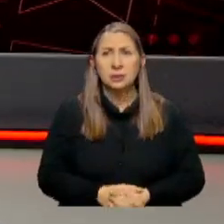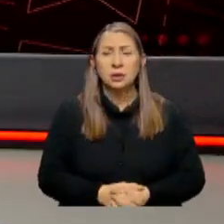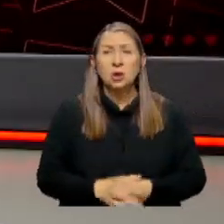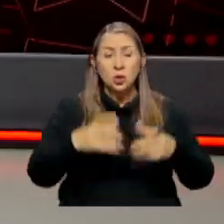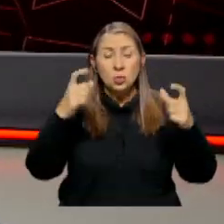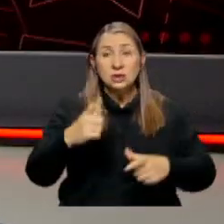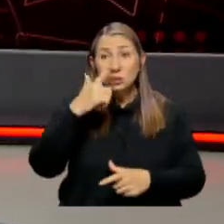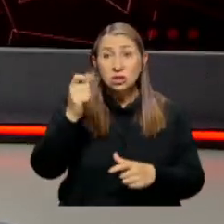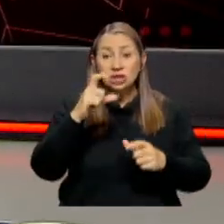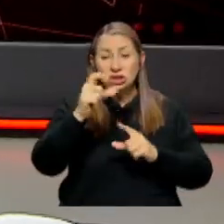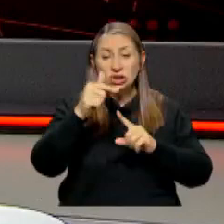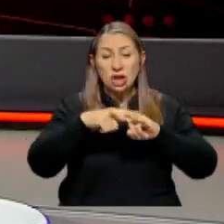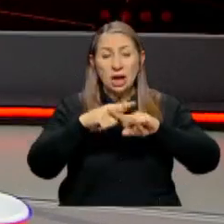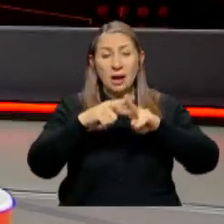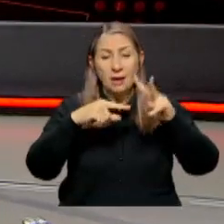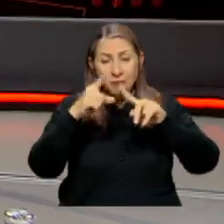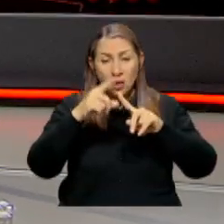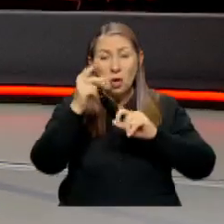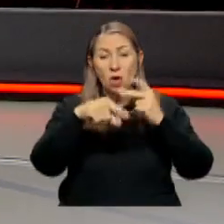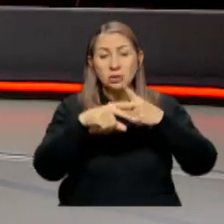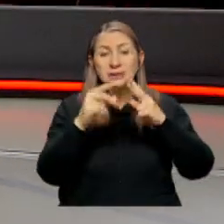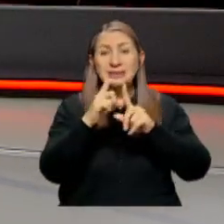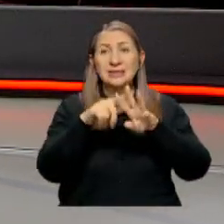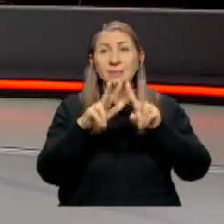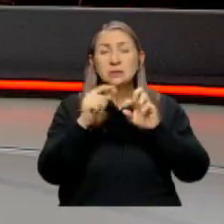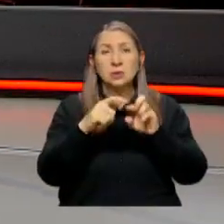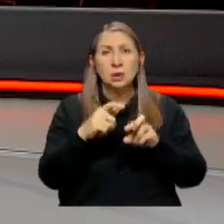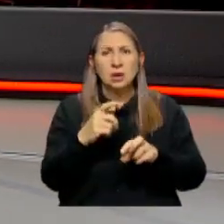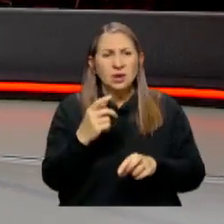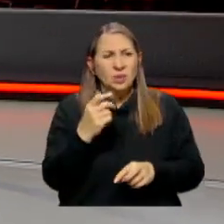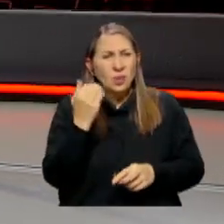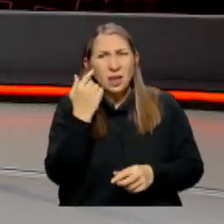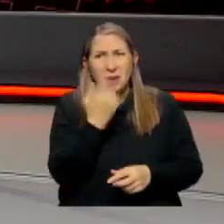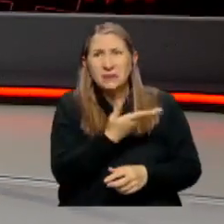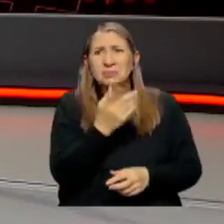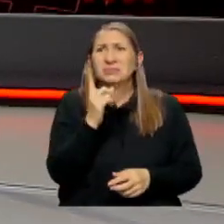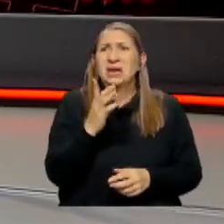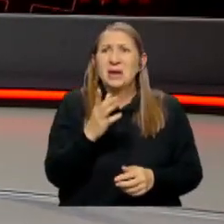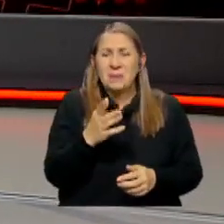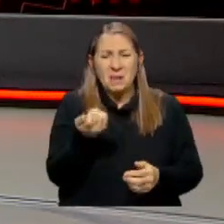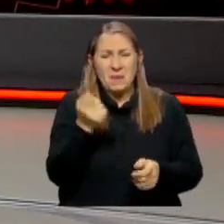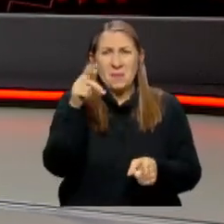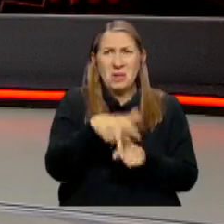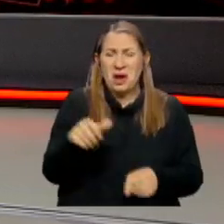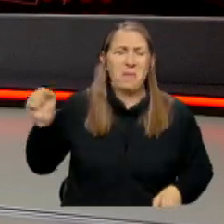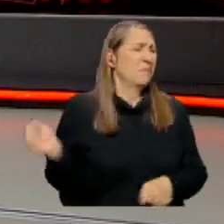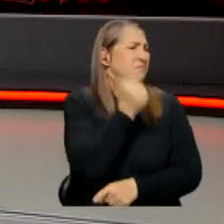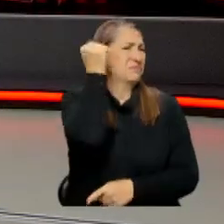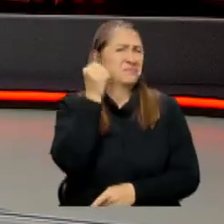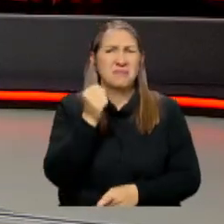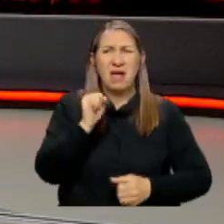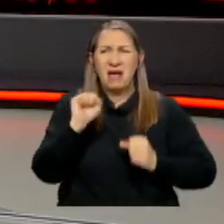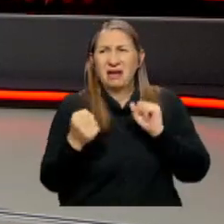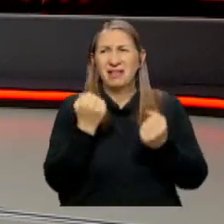müessese müdürü Cihat Özdemir küstahlığa bakar mısınız Bir de biniyor arabayı çekiyor kapısını